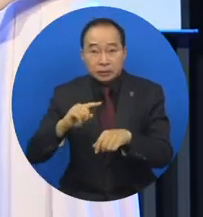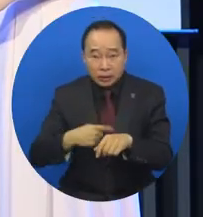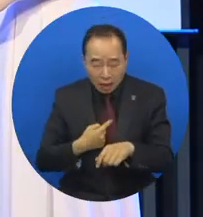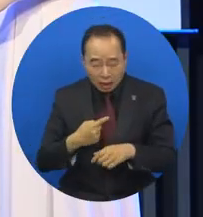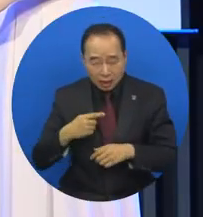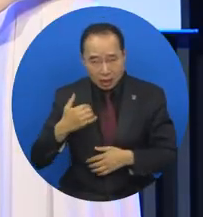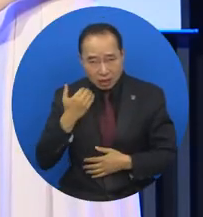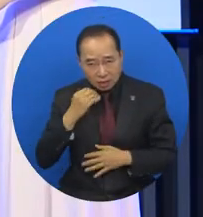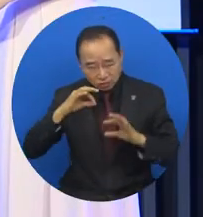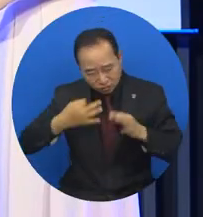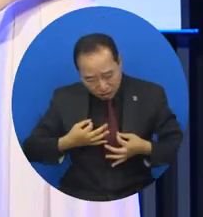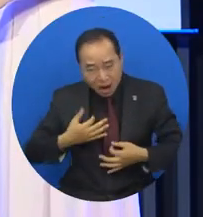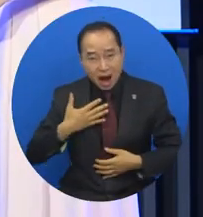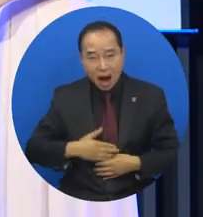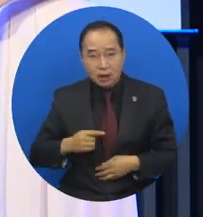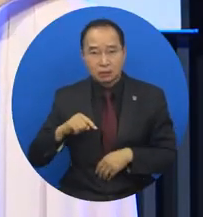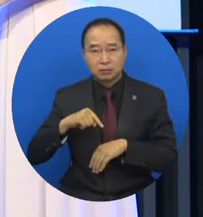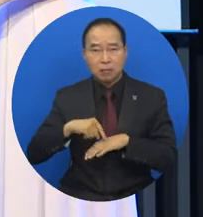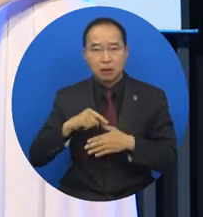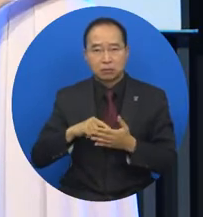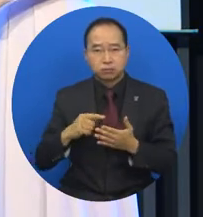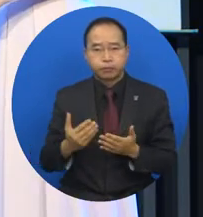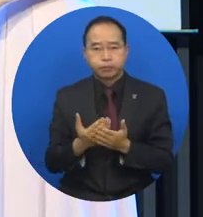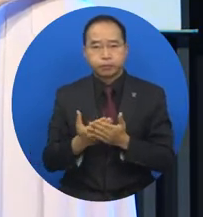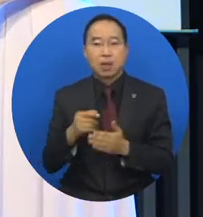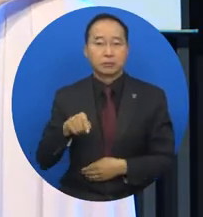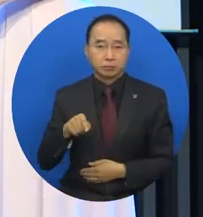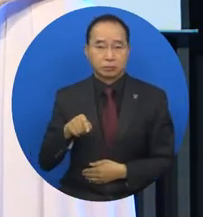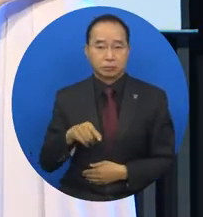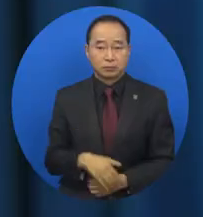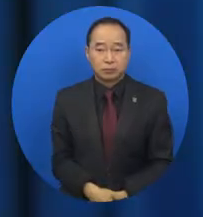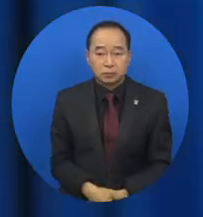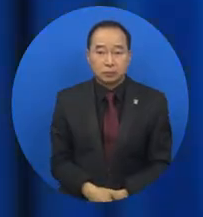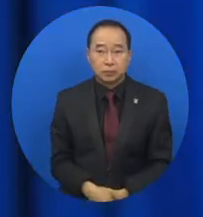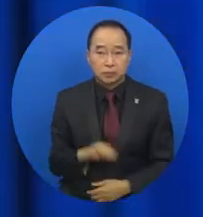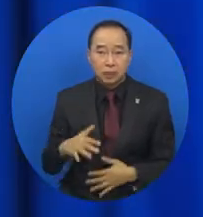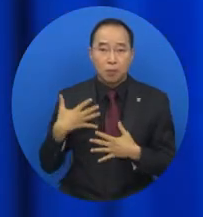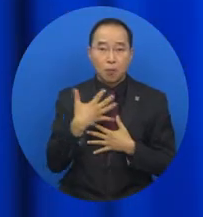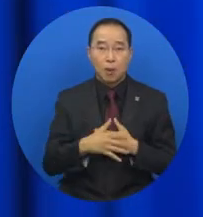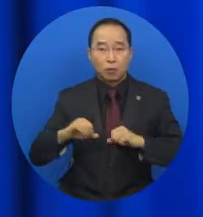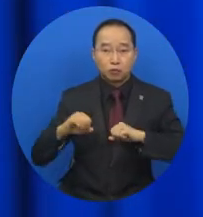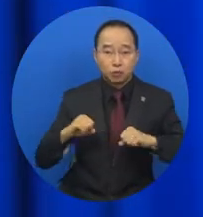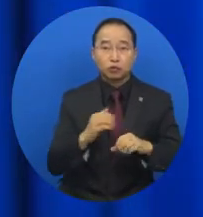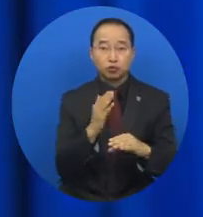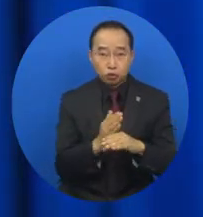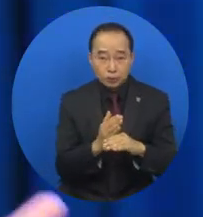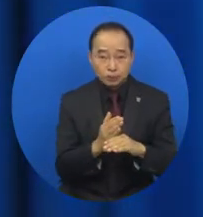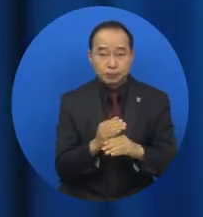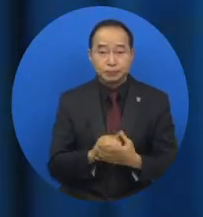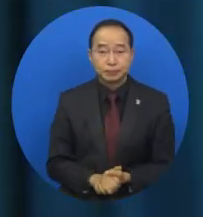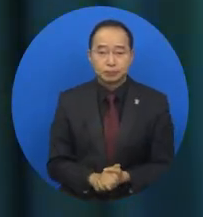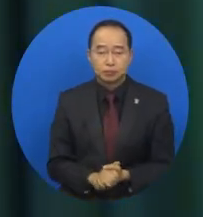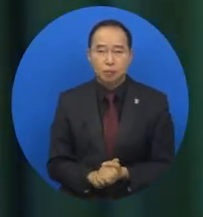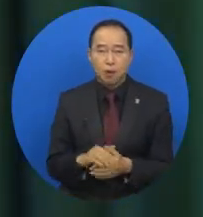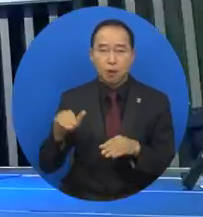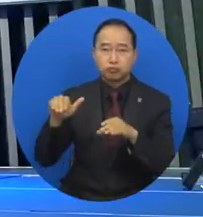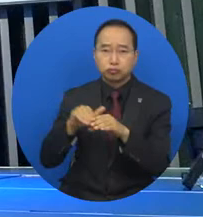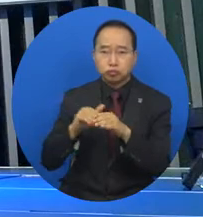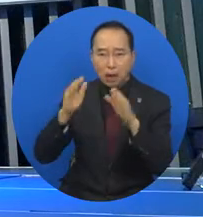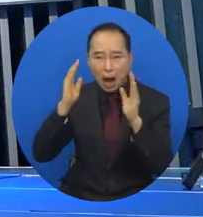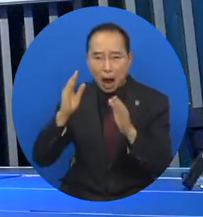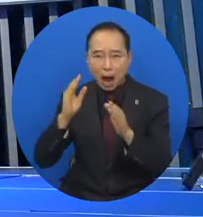이제 성장과 치료로 이어지는 작업입니다. 저 같은 경우는 이제 움직임을 중점적으로 해서 여러 가지 글,